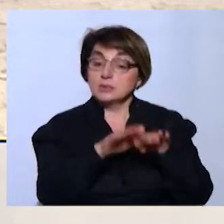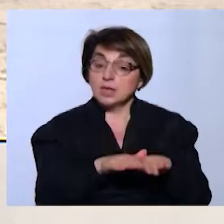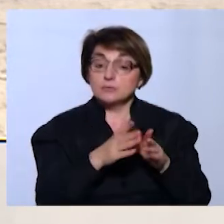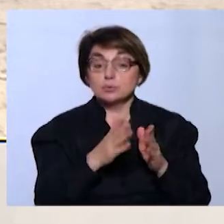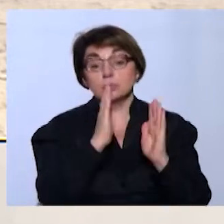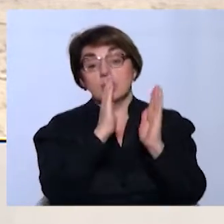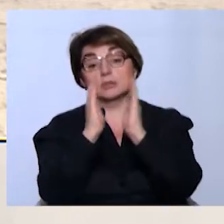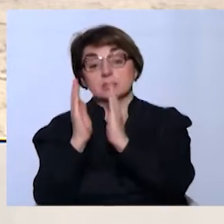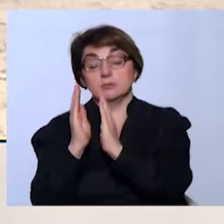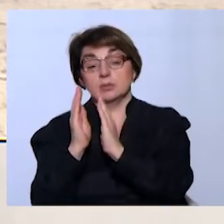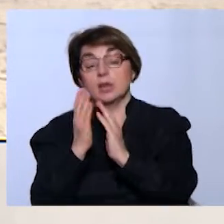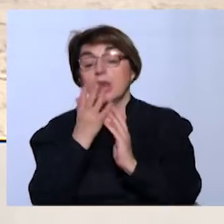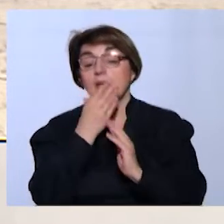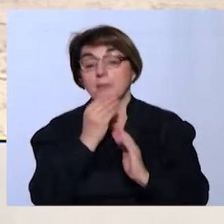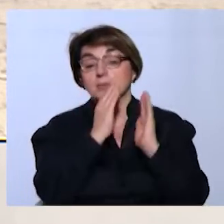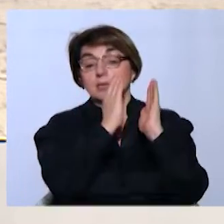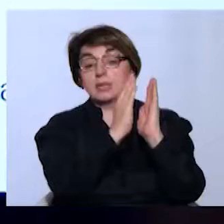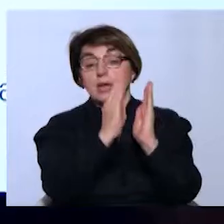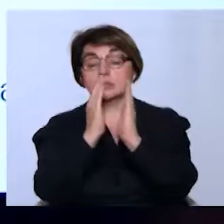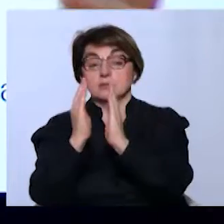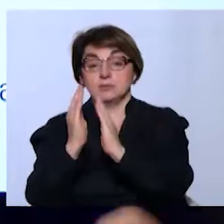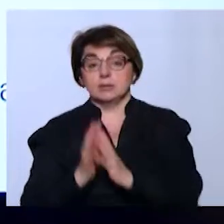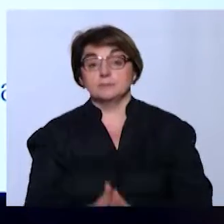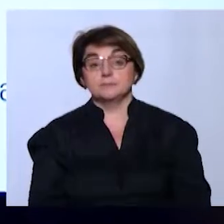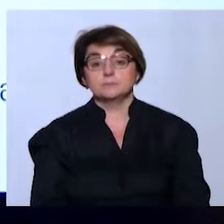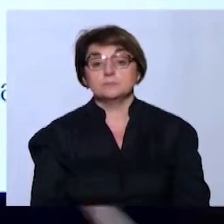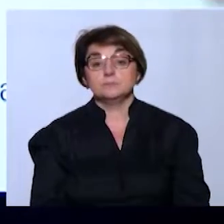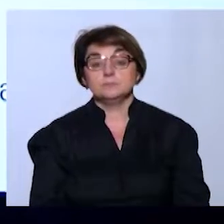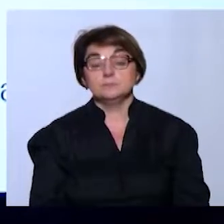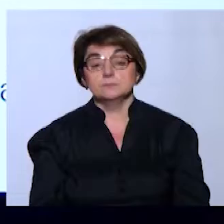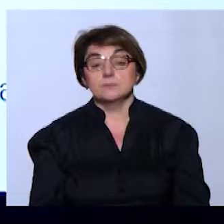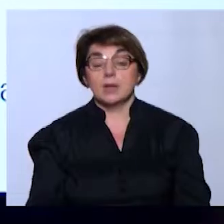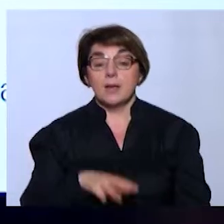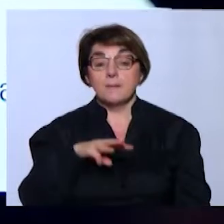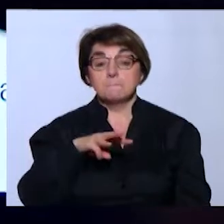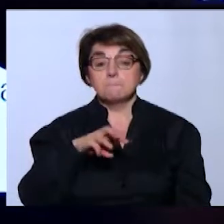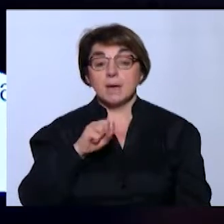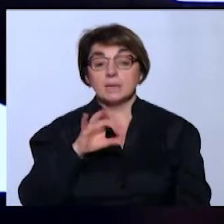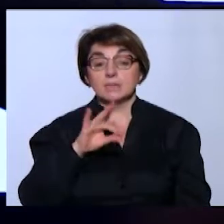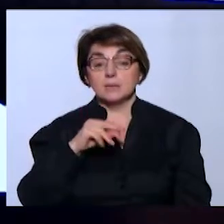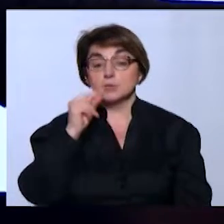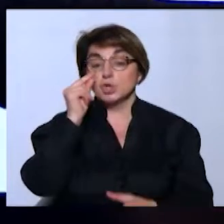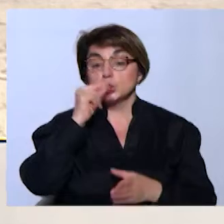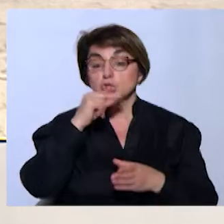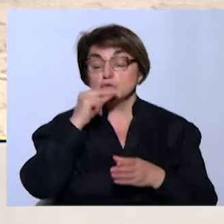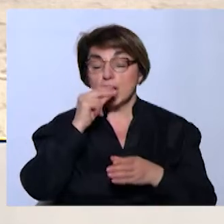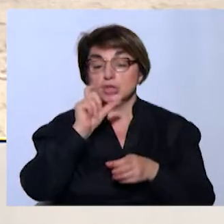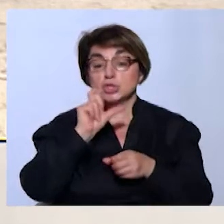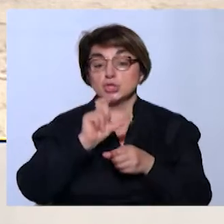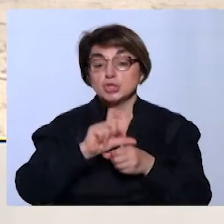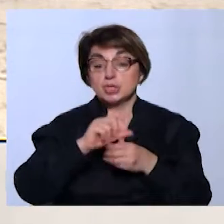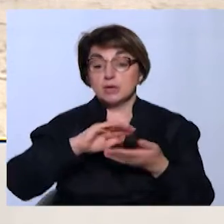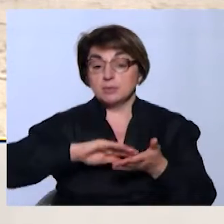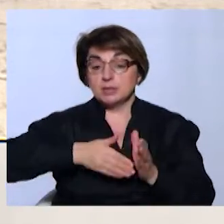აწყვია? ლამაზად აწყვია. წავშალოთ დევს. მარიანამ ჩაის ჭიქები გარეცხა